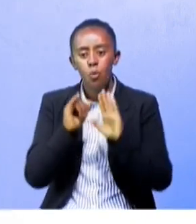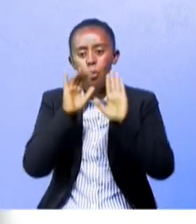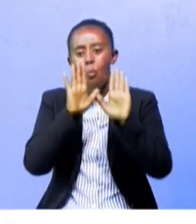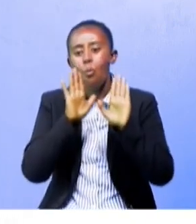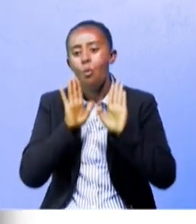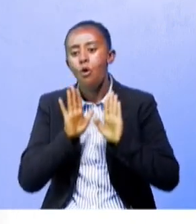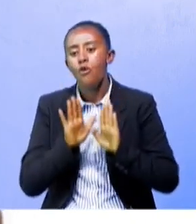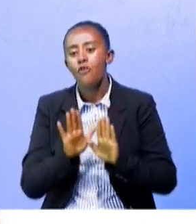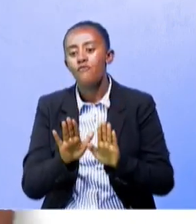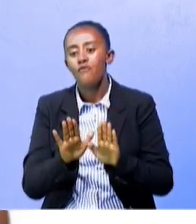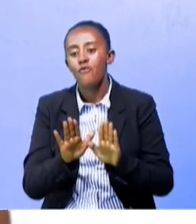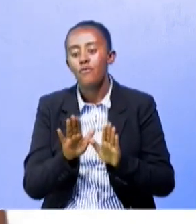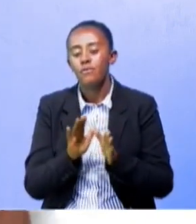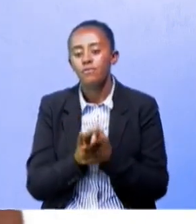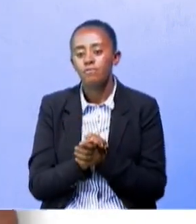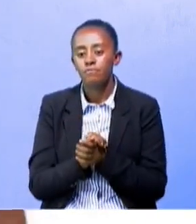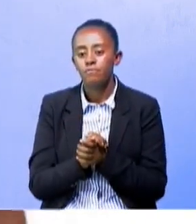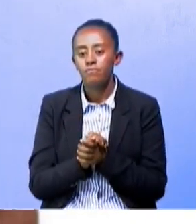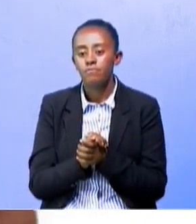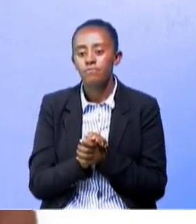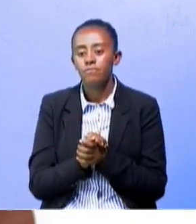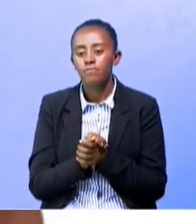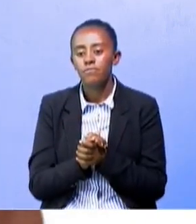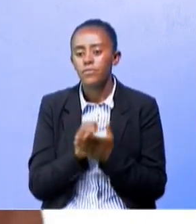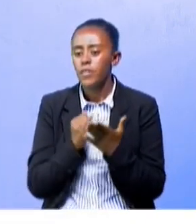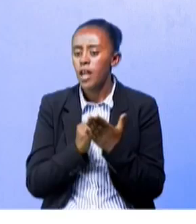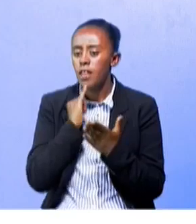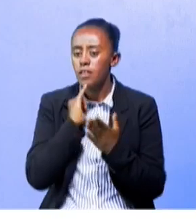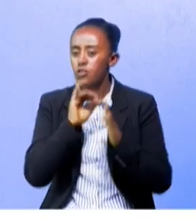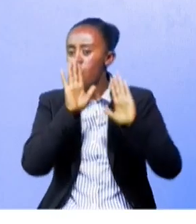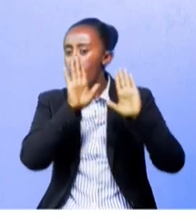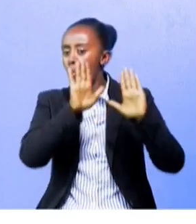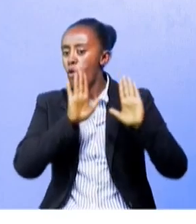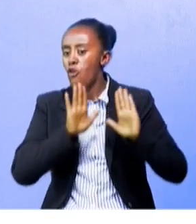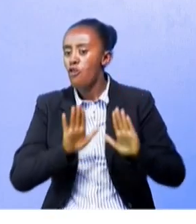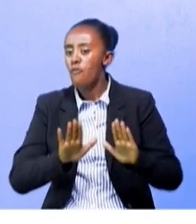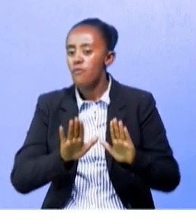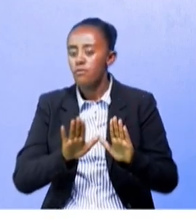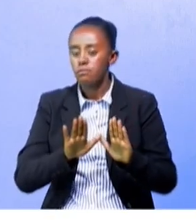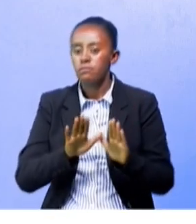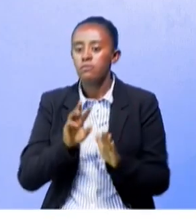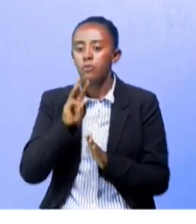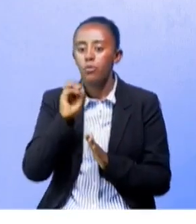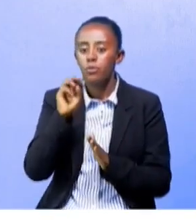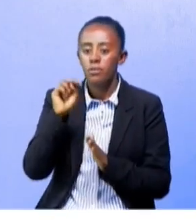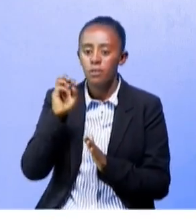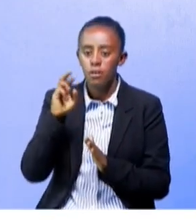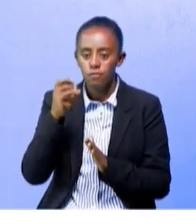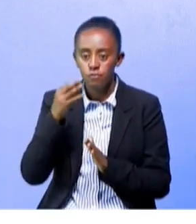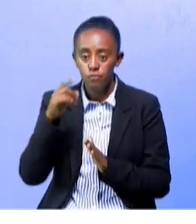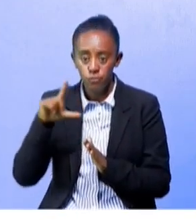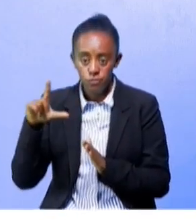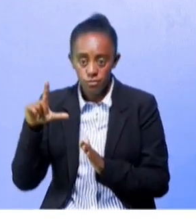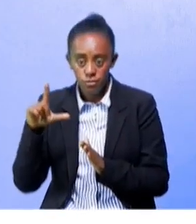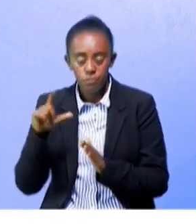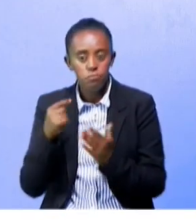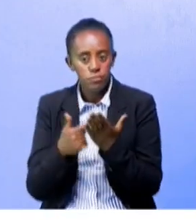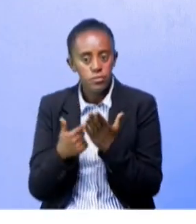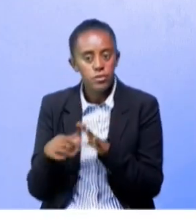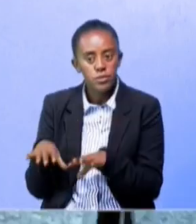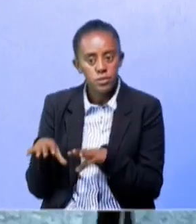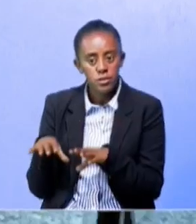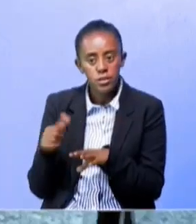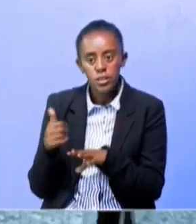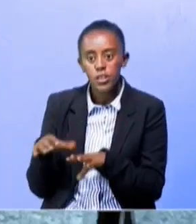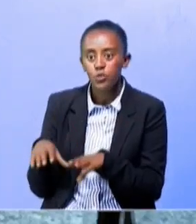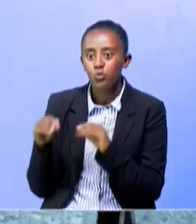here will benefit from this hospital. It is wonderful. ከዚህ ውስጥ አንዷ በከተማችን እድለኛ